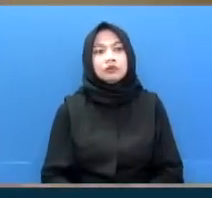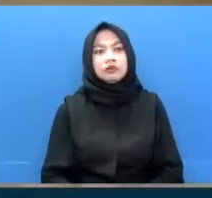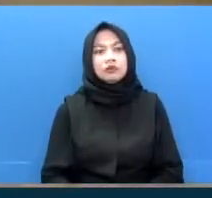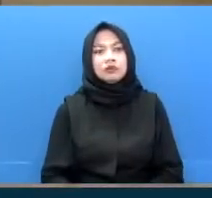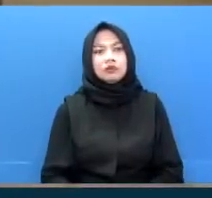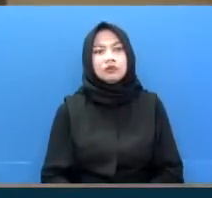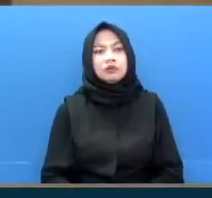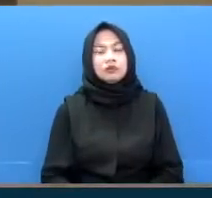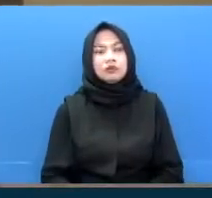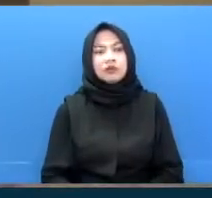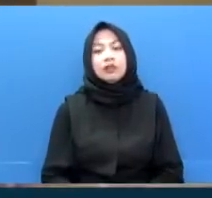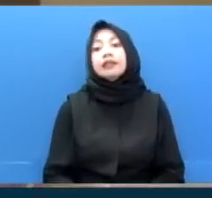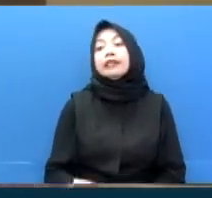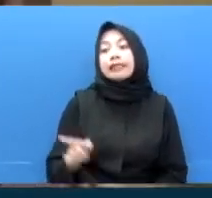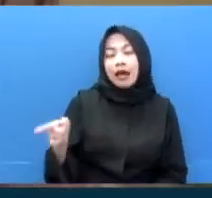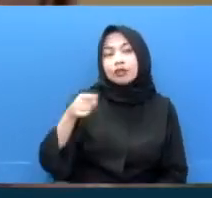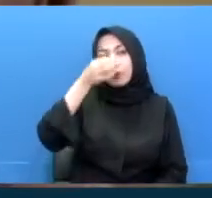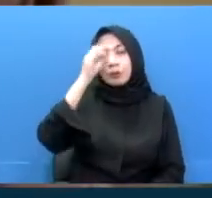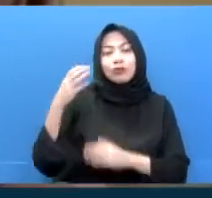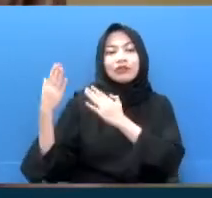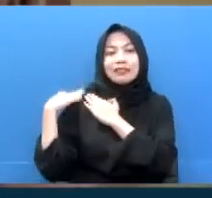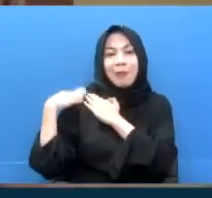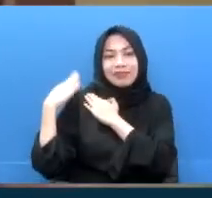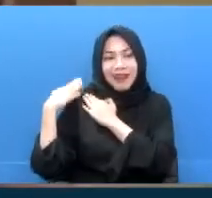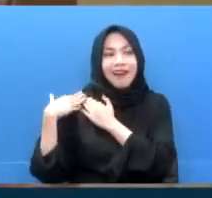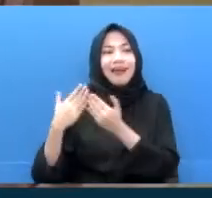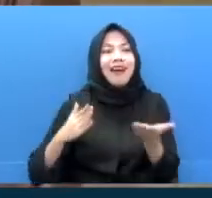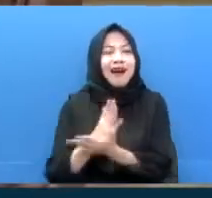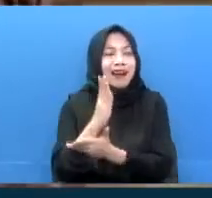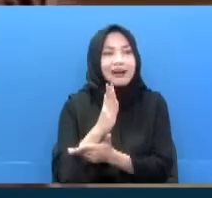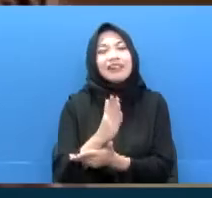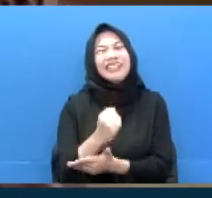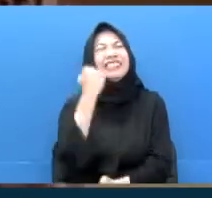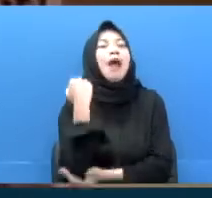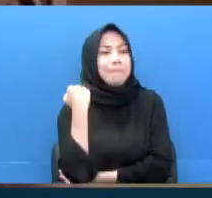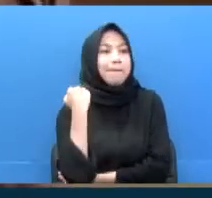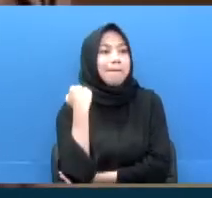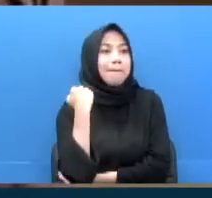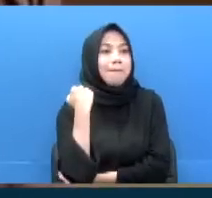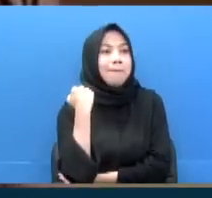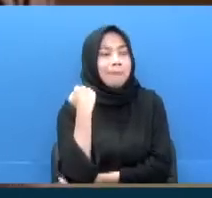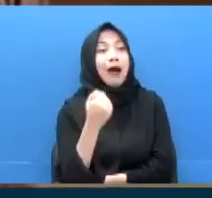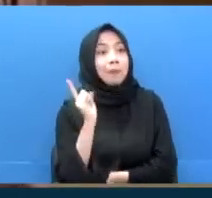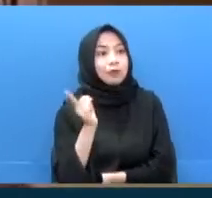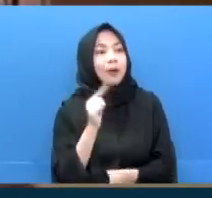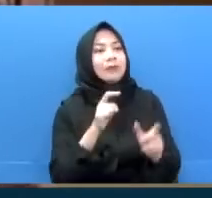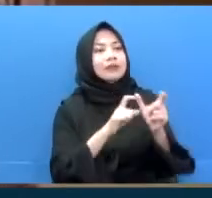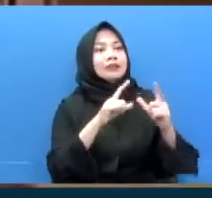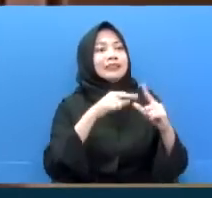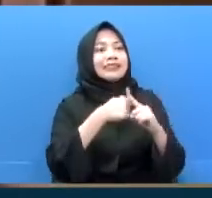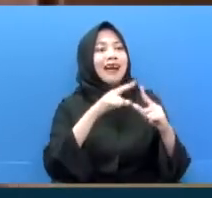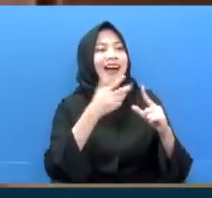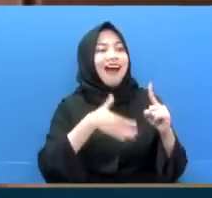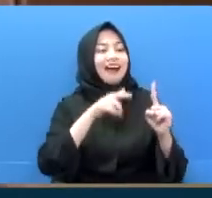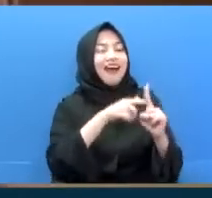menyalah menyalahgunakan jabatannya secara keji kejam dan luar biasa penyiksaan terhadap anak bangsa Indonesia